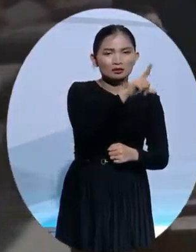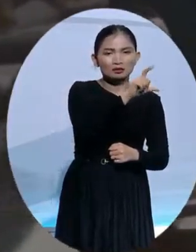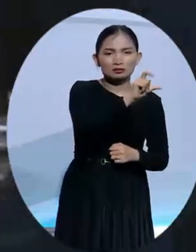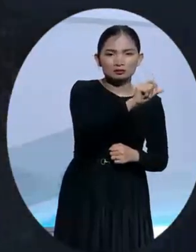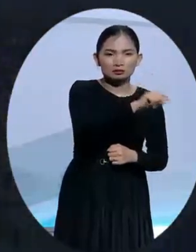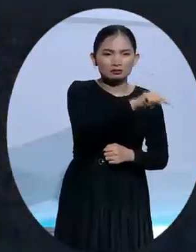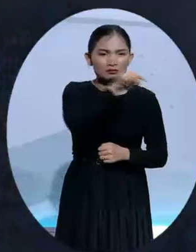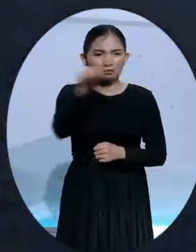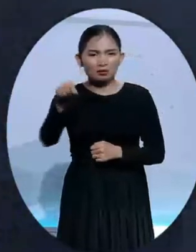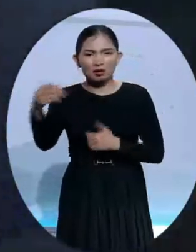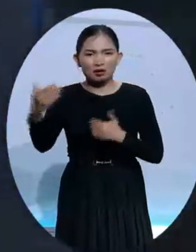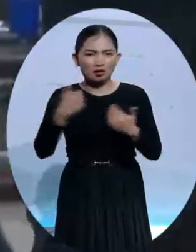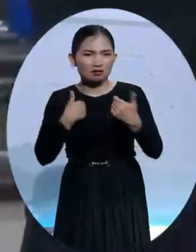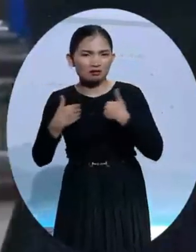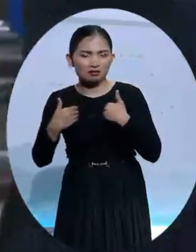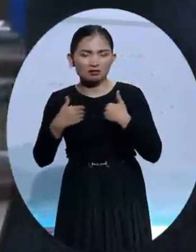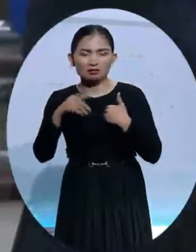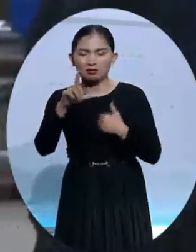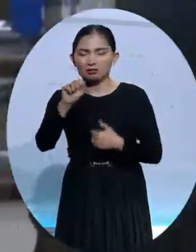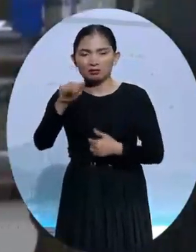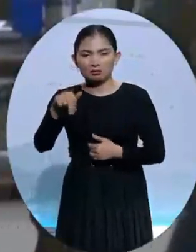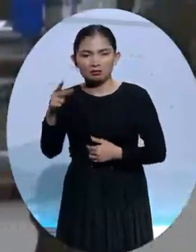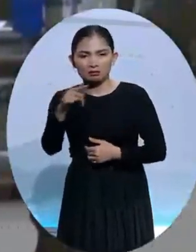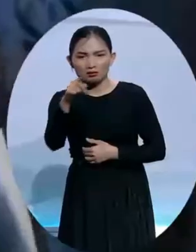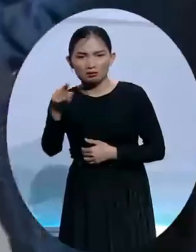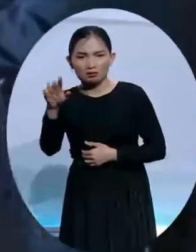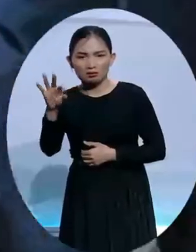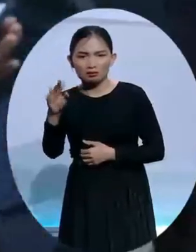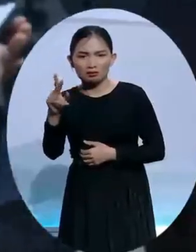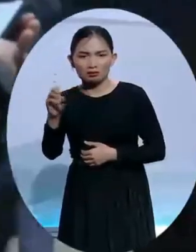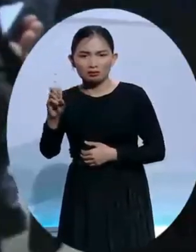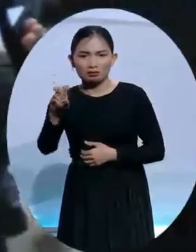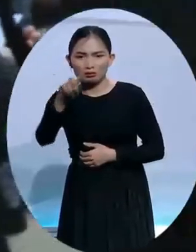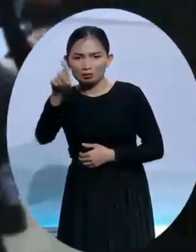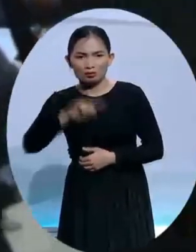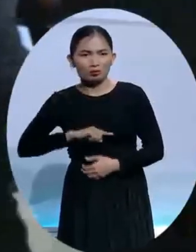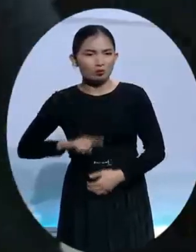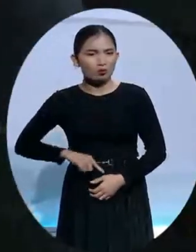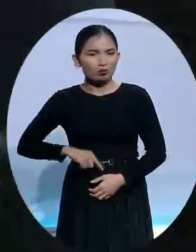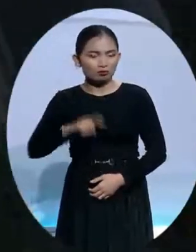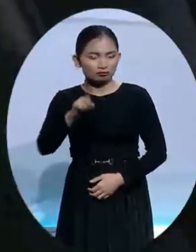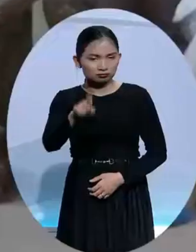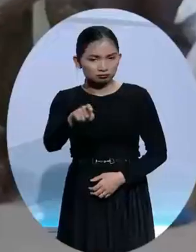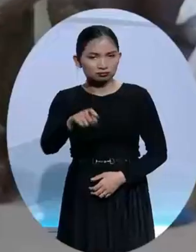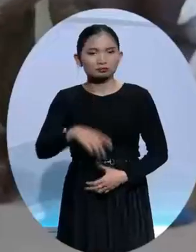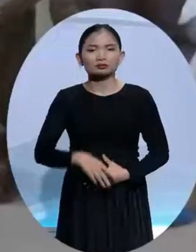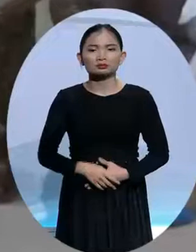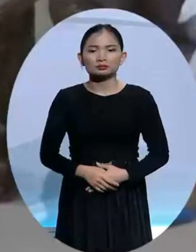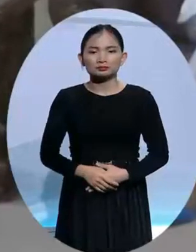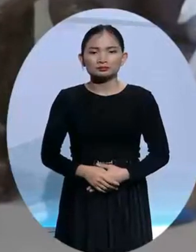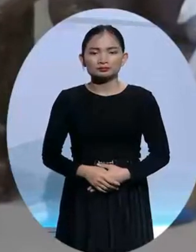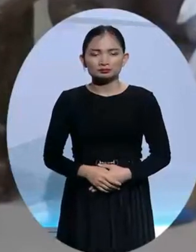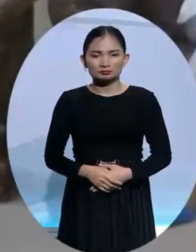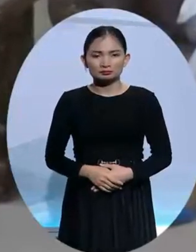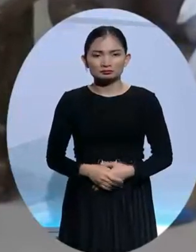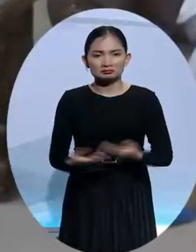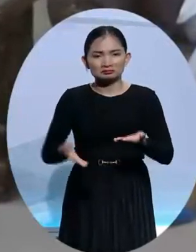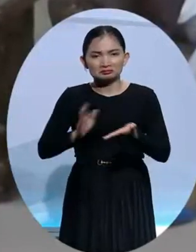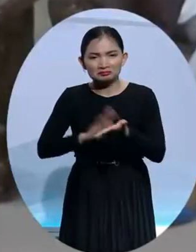trọng hòa bình và ổn định trên eo biển Đài Loan, đồng thời gửi một tín hiệu sai lệch về cái gọi là sự độc lập của Đài